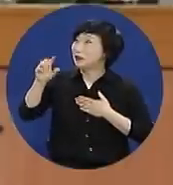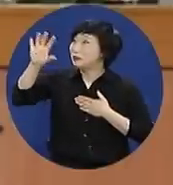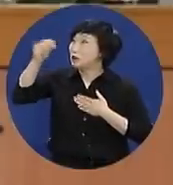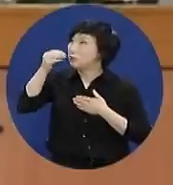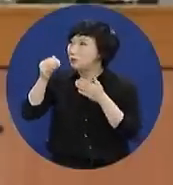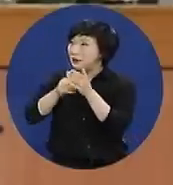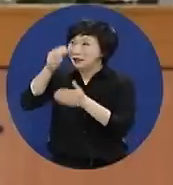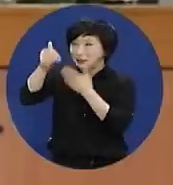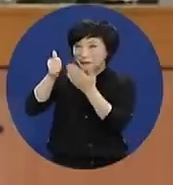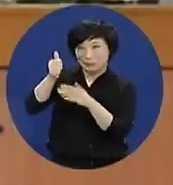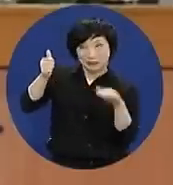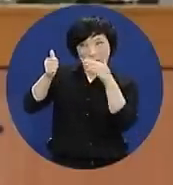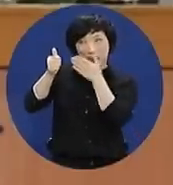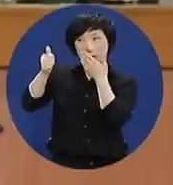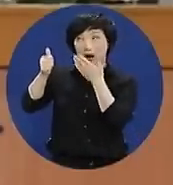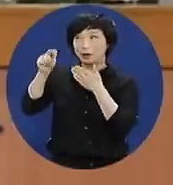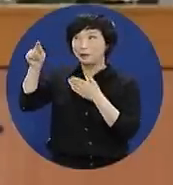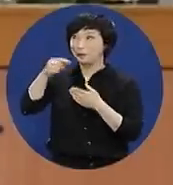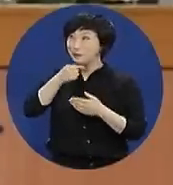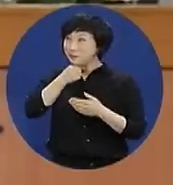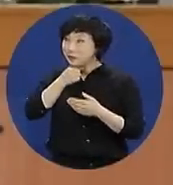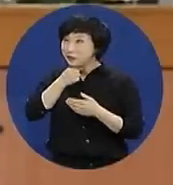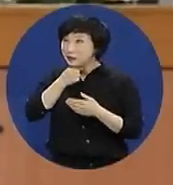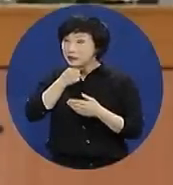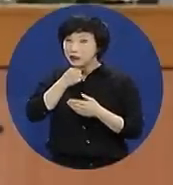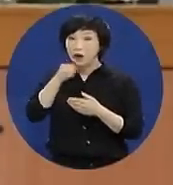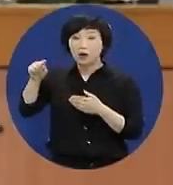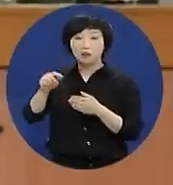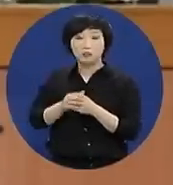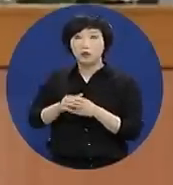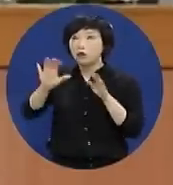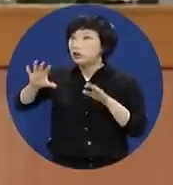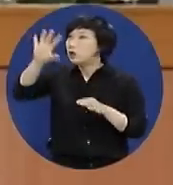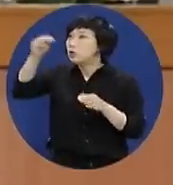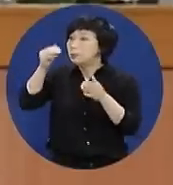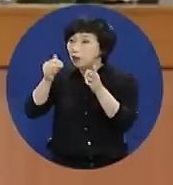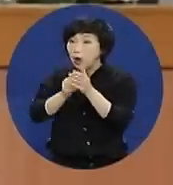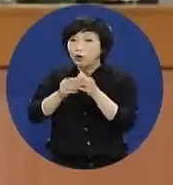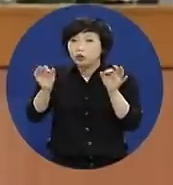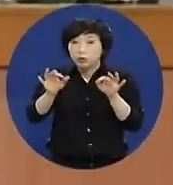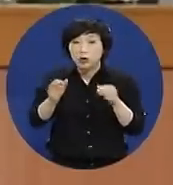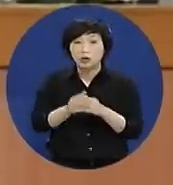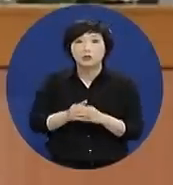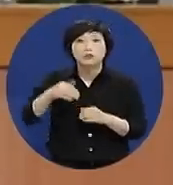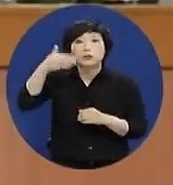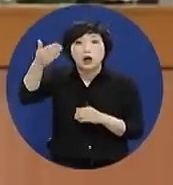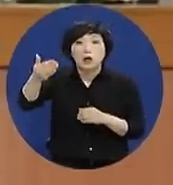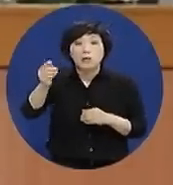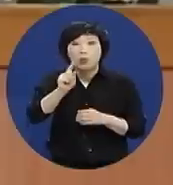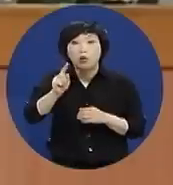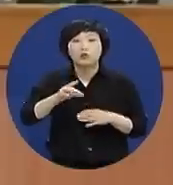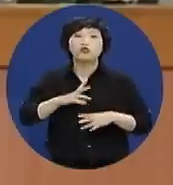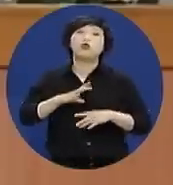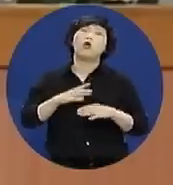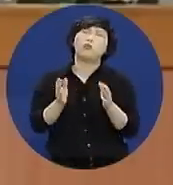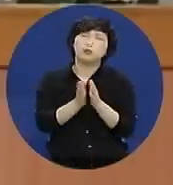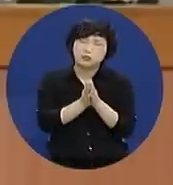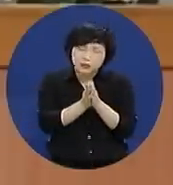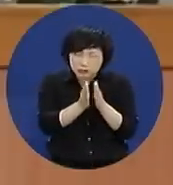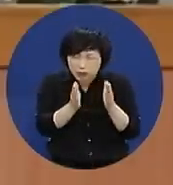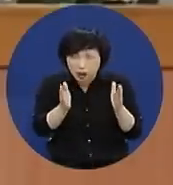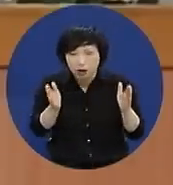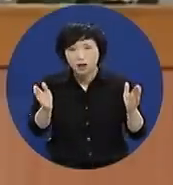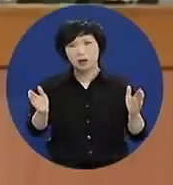なれるこうしたら良いだろうと思っていざ罪を犯すとすぐに恐れに襲われ